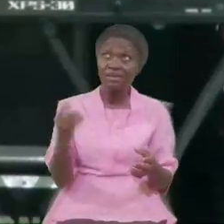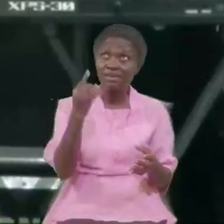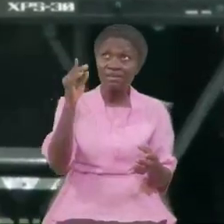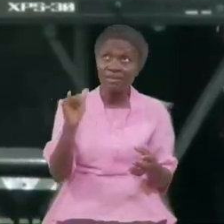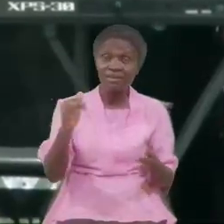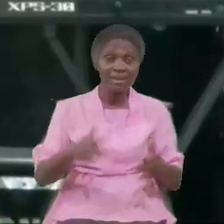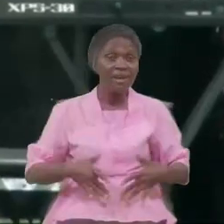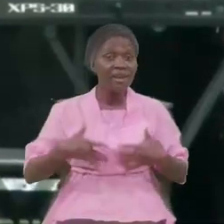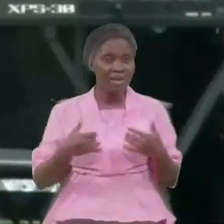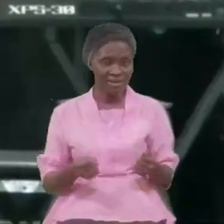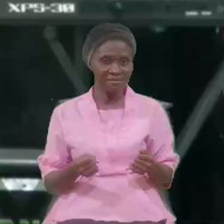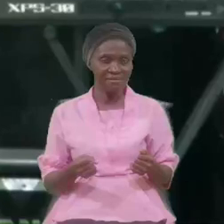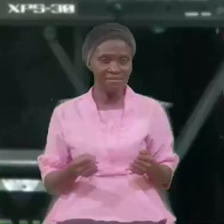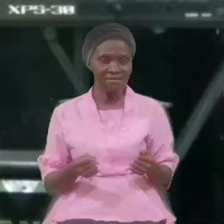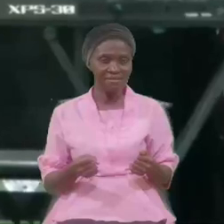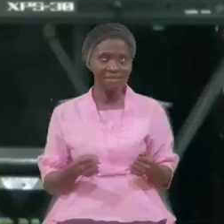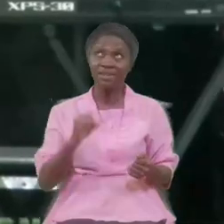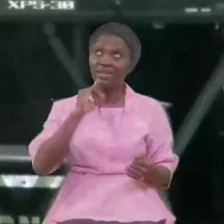éternelle.